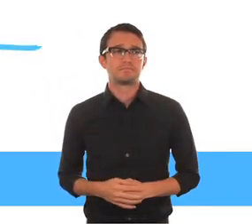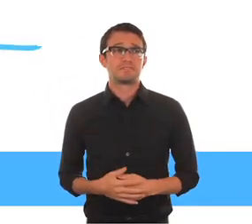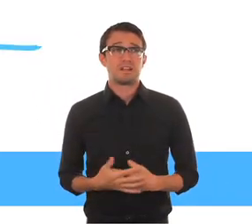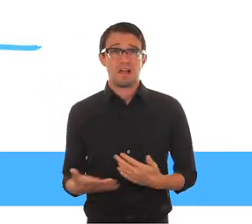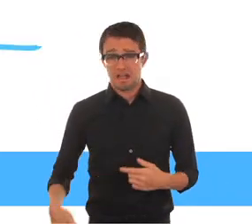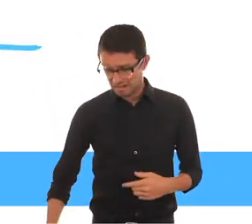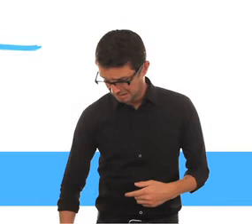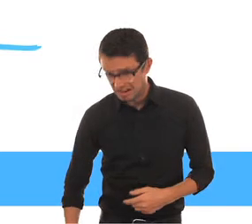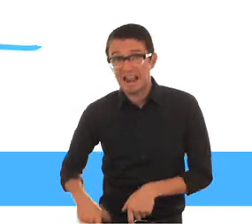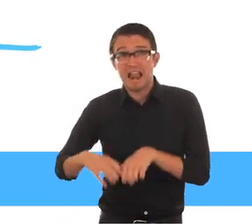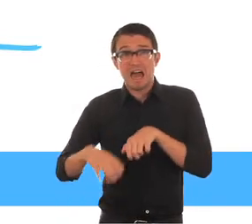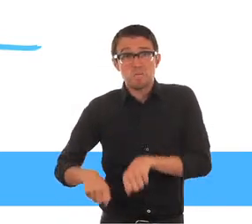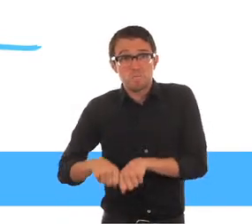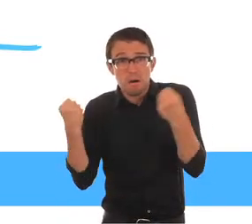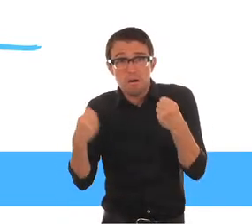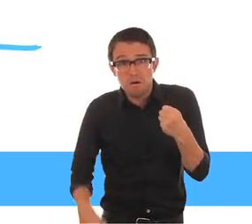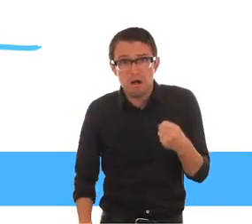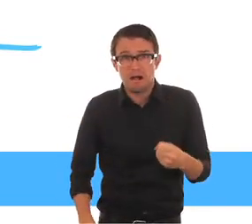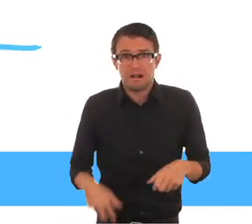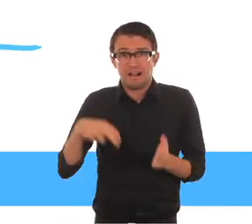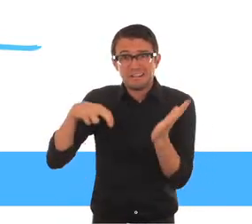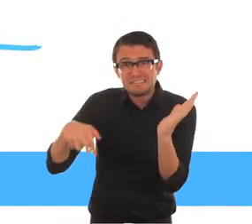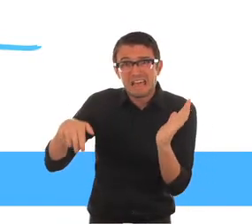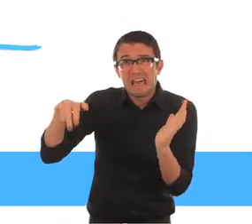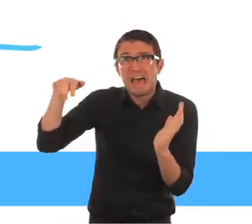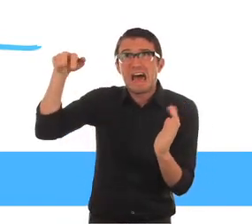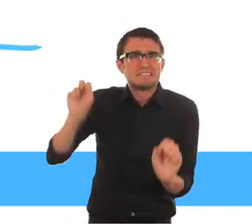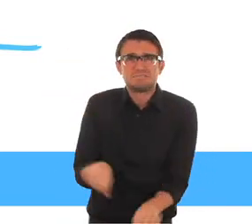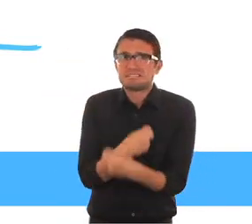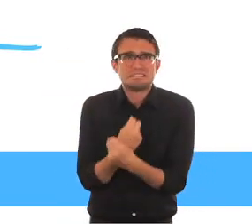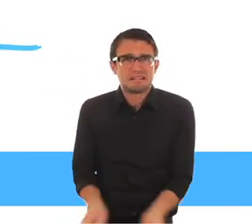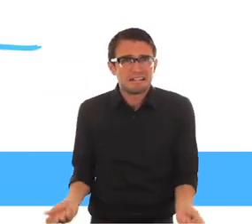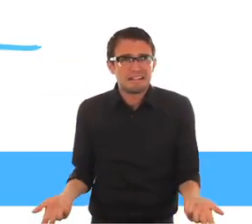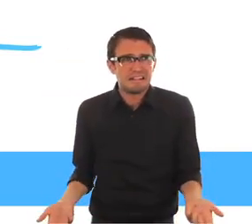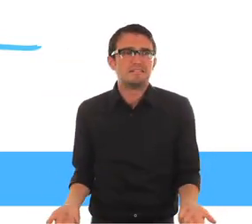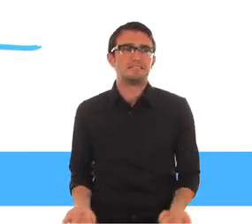Une personne qui essaie de monter les escaliers avec une jambe cassée.